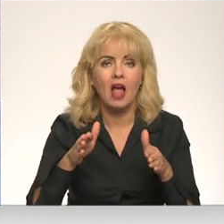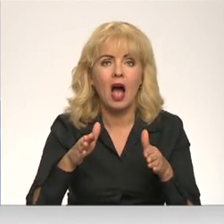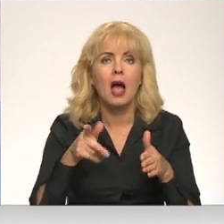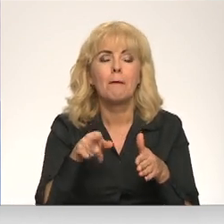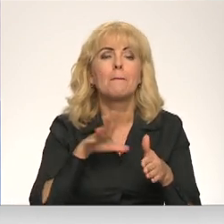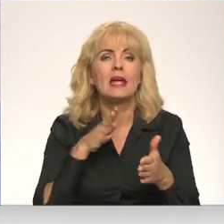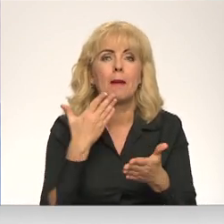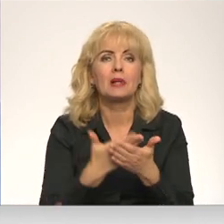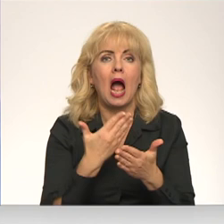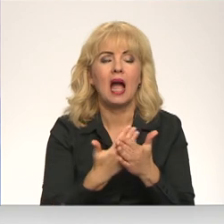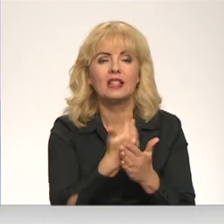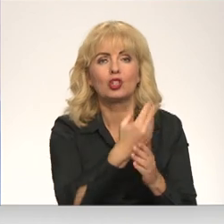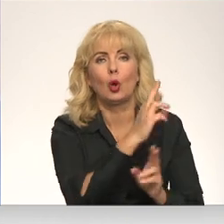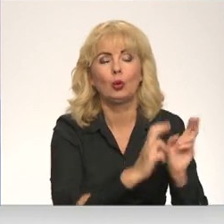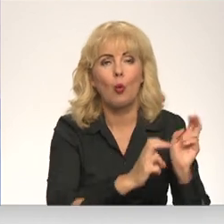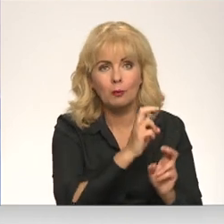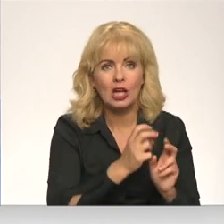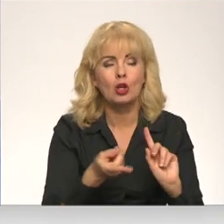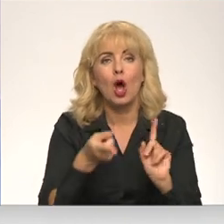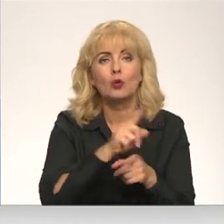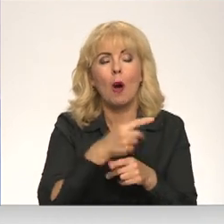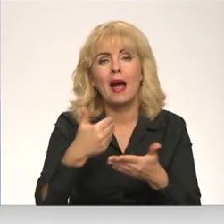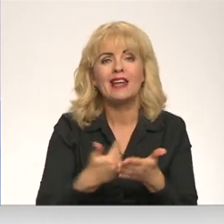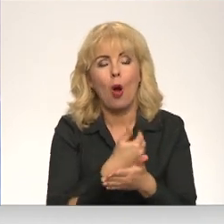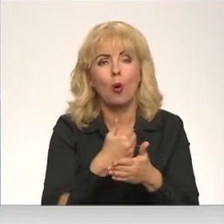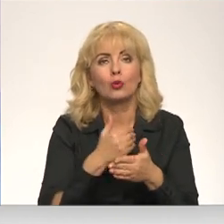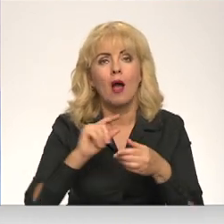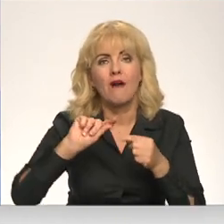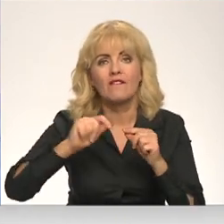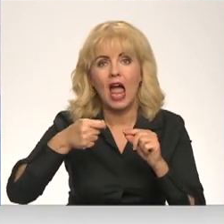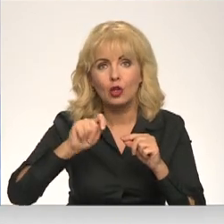brāķis, rūpnīcas, un līdz ar to vienkārši nomainot ventīli, viss bija problēmas novērsts.